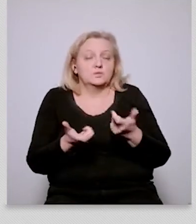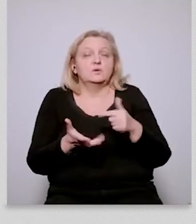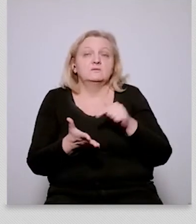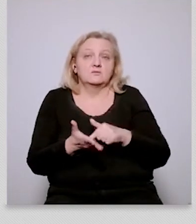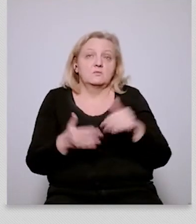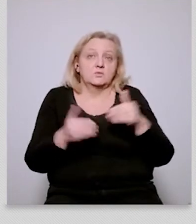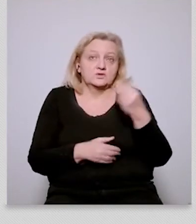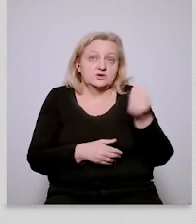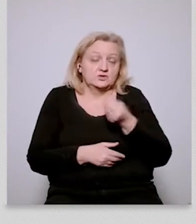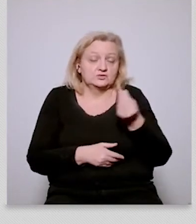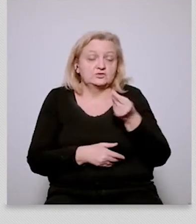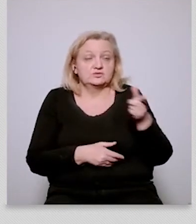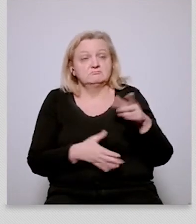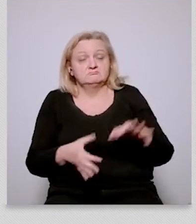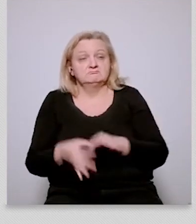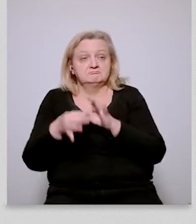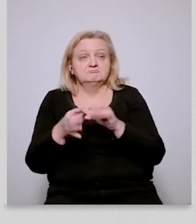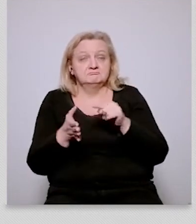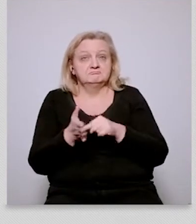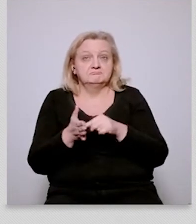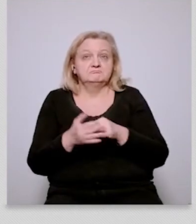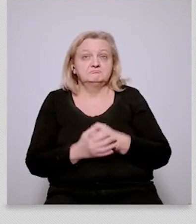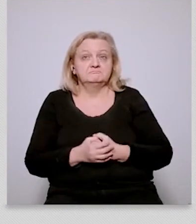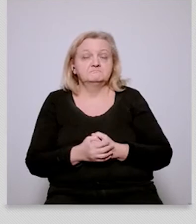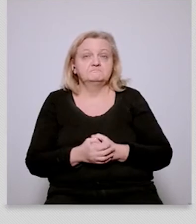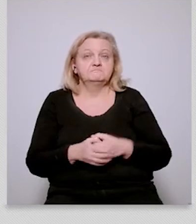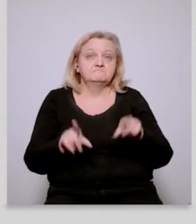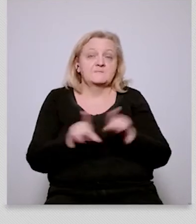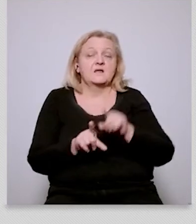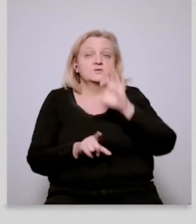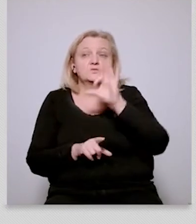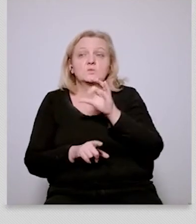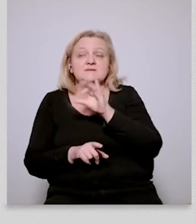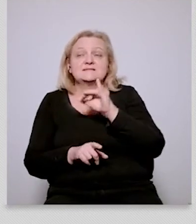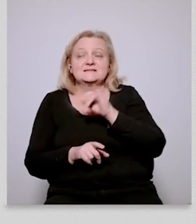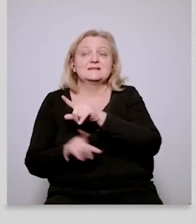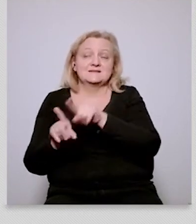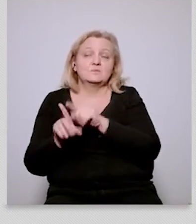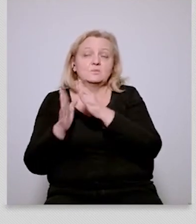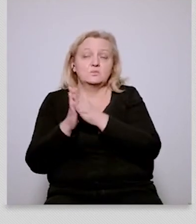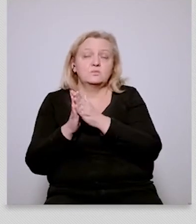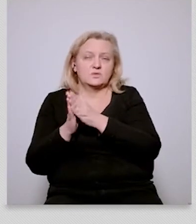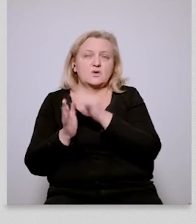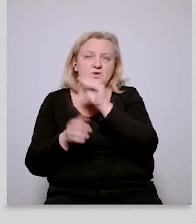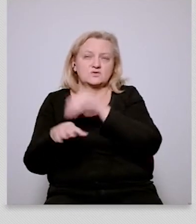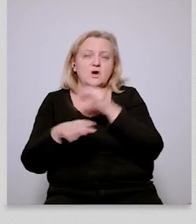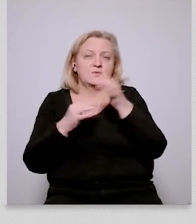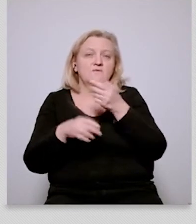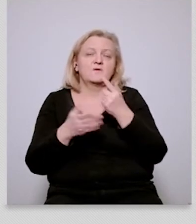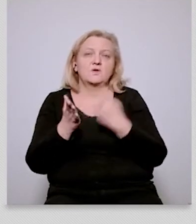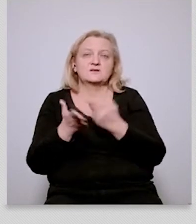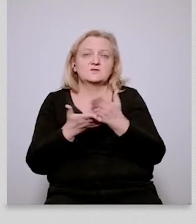jeszcze gdybyś mógł nawiązać i też Suzy poproszę żeby o tym pomówiła w ostatniej części jak